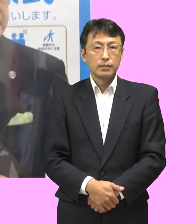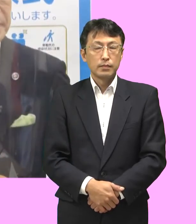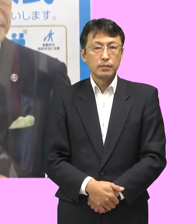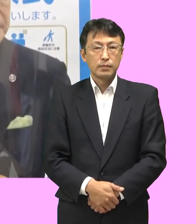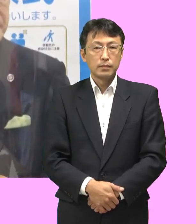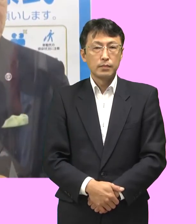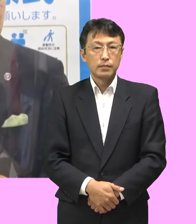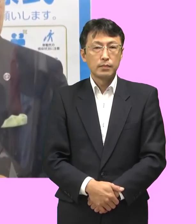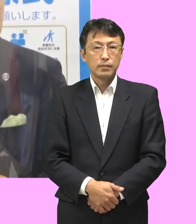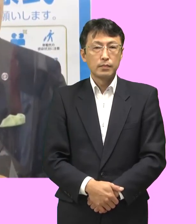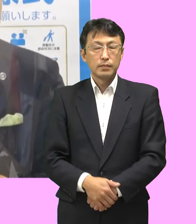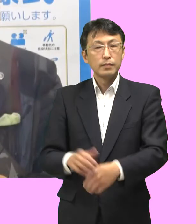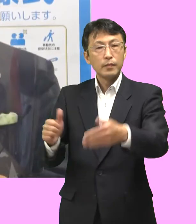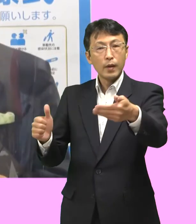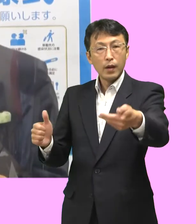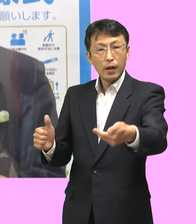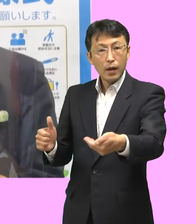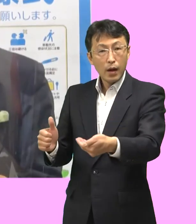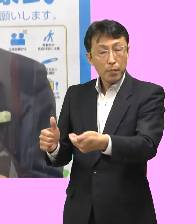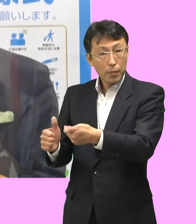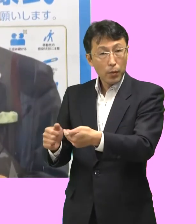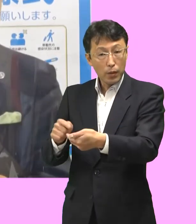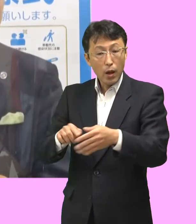内容理解でも。 内容は後なと。